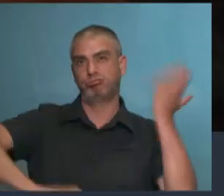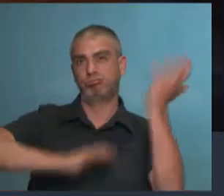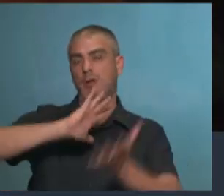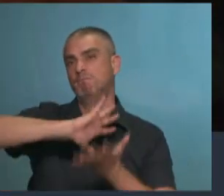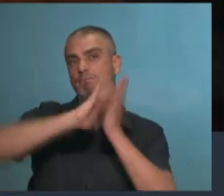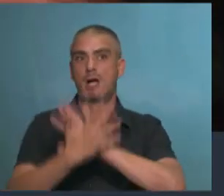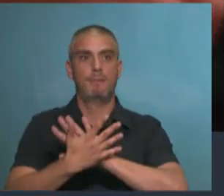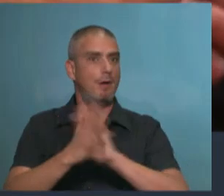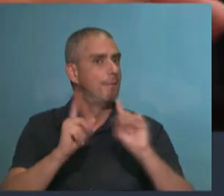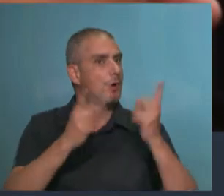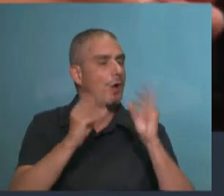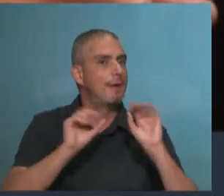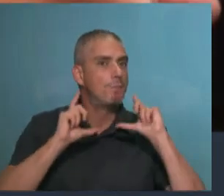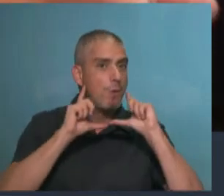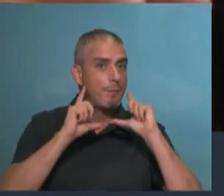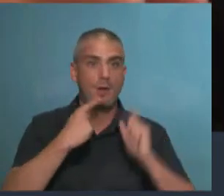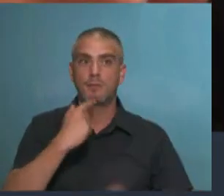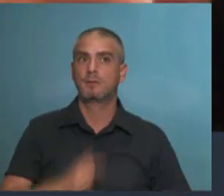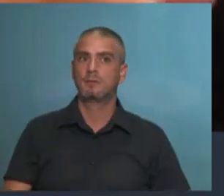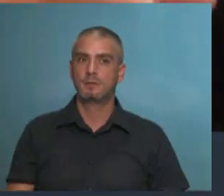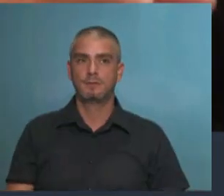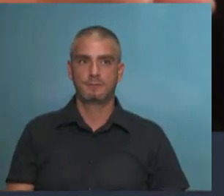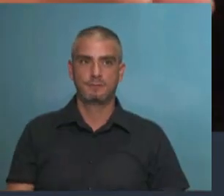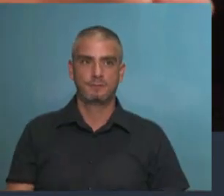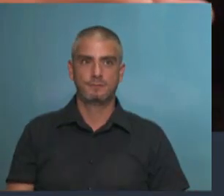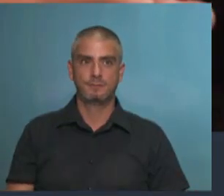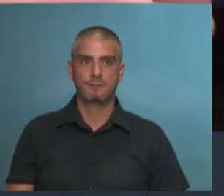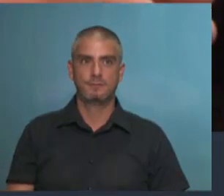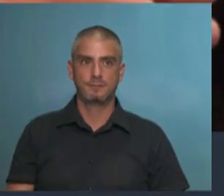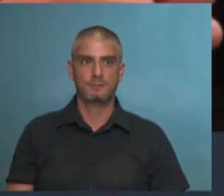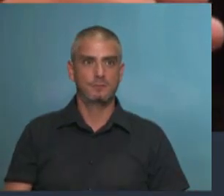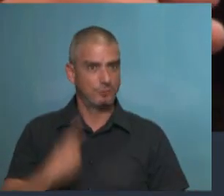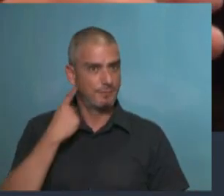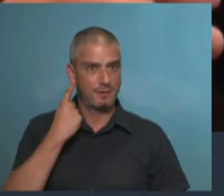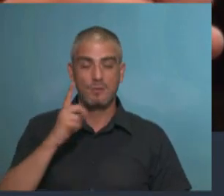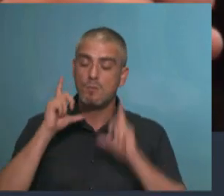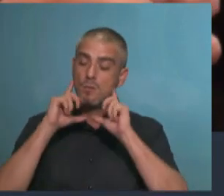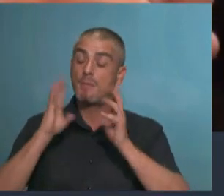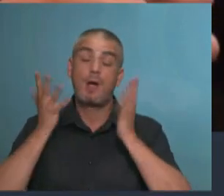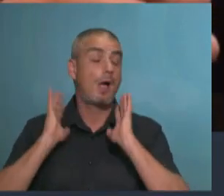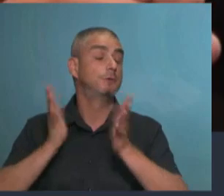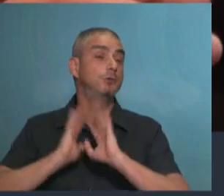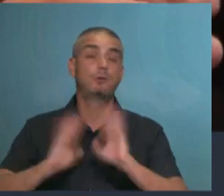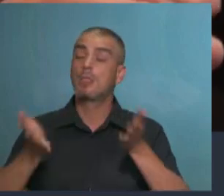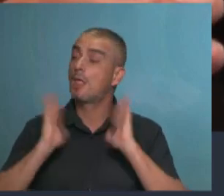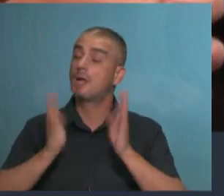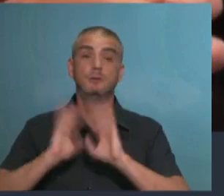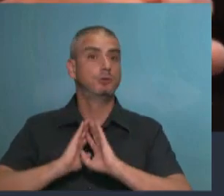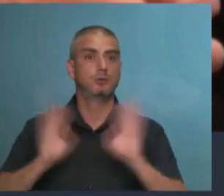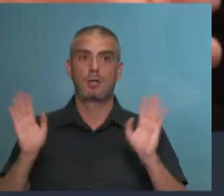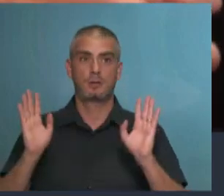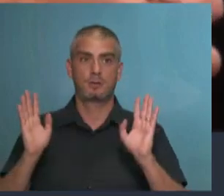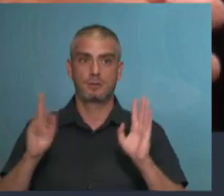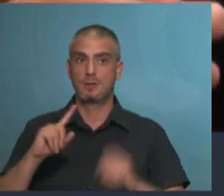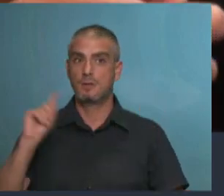מה קורה עם מובר? הוא אומר, יש עכשיו מהפכה גדולה בעולם הערבי. זה אסון, כל אלה